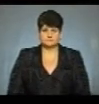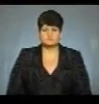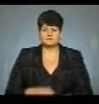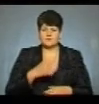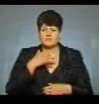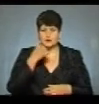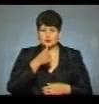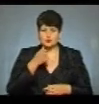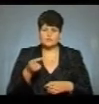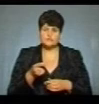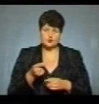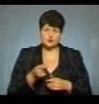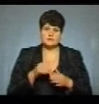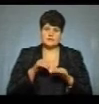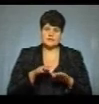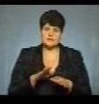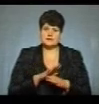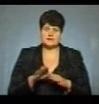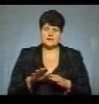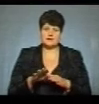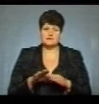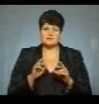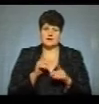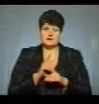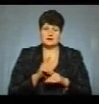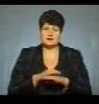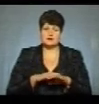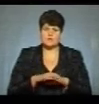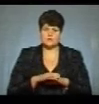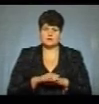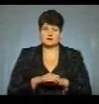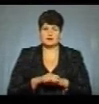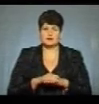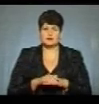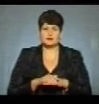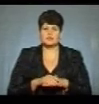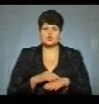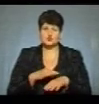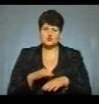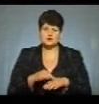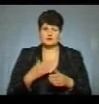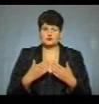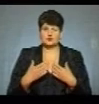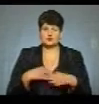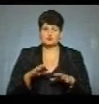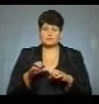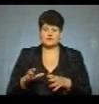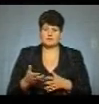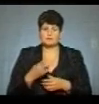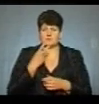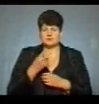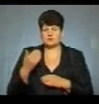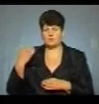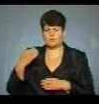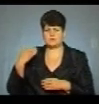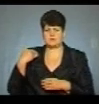Багато років в Тернополі діє несанкціонований ринок, процвітає жорстоке ставлення до тварин і їх утримання. Як ми бачимо позаду